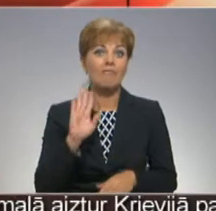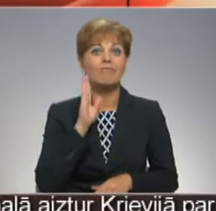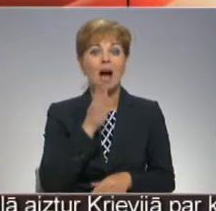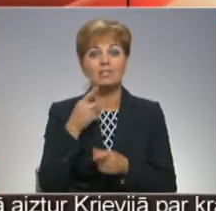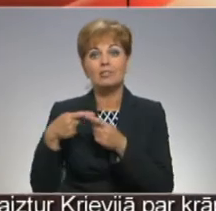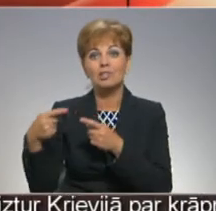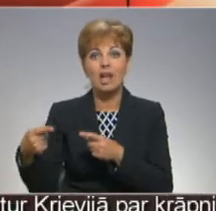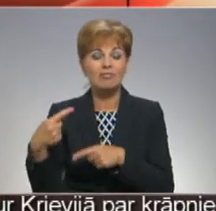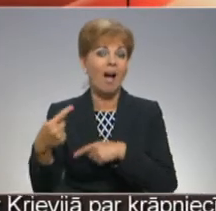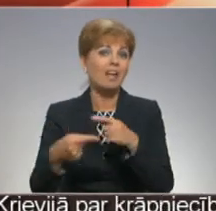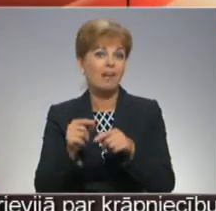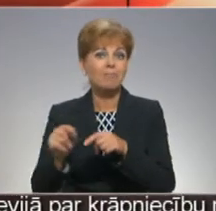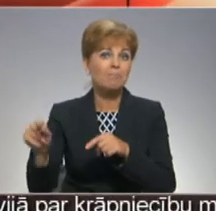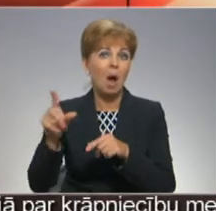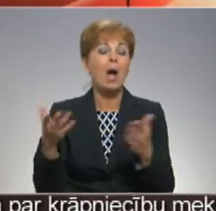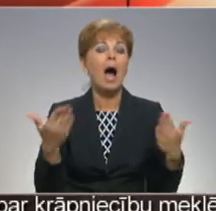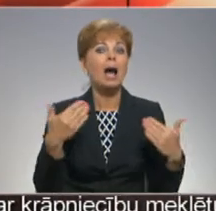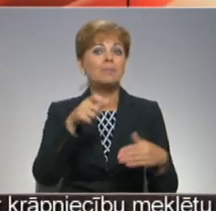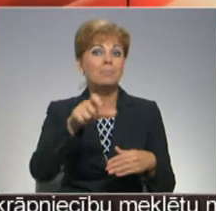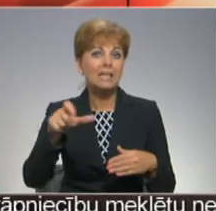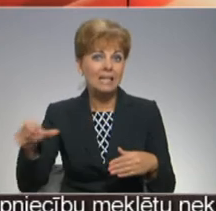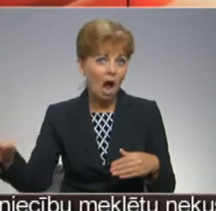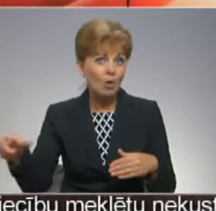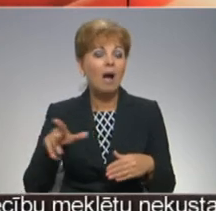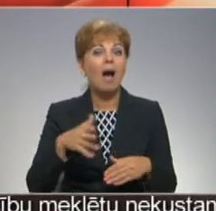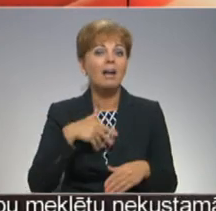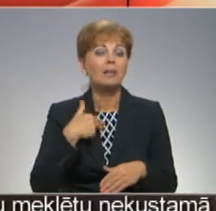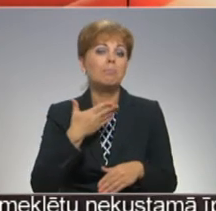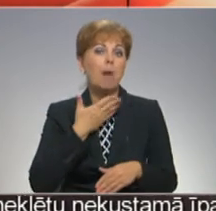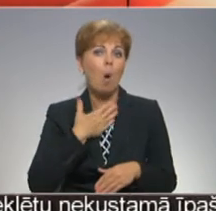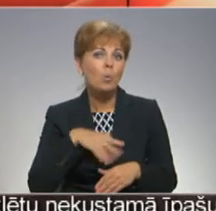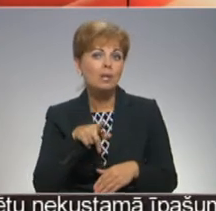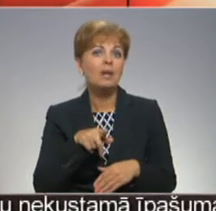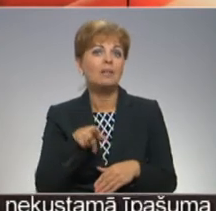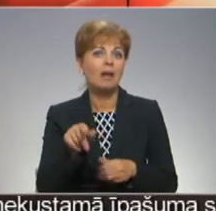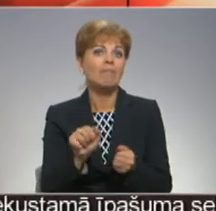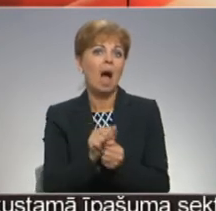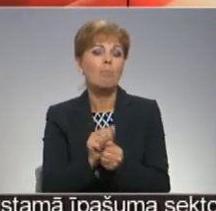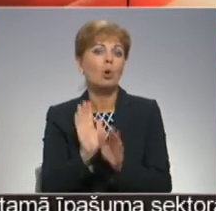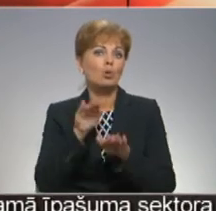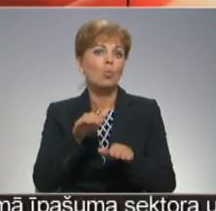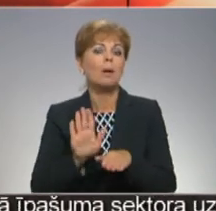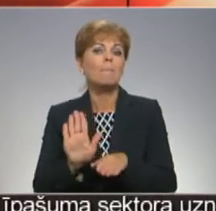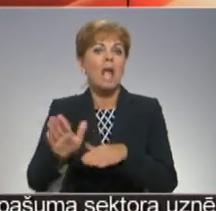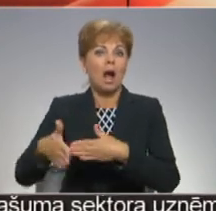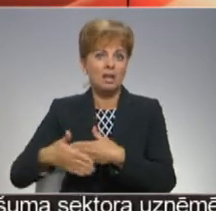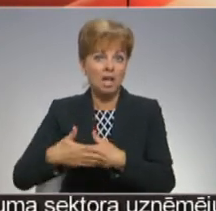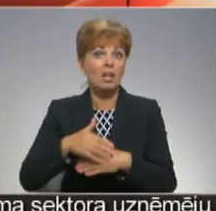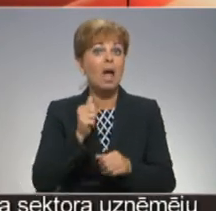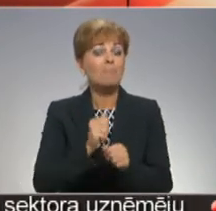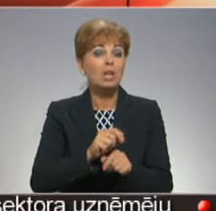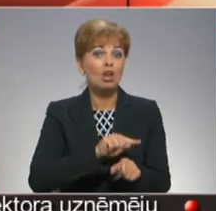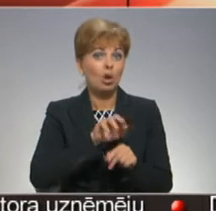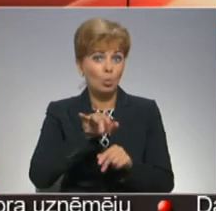Vasaras sezonā aizvien pieaug to atpūtnieku skaits, kuri vēlas baudīt neskarto dabu jūras piekrastē. Un bieži vien, lai nokļūtu kārotajā